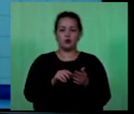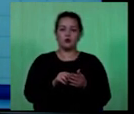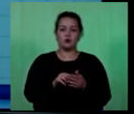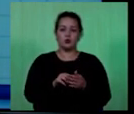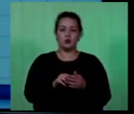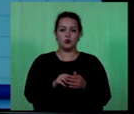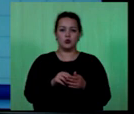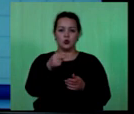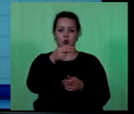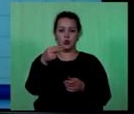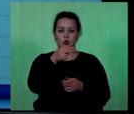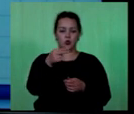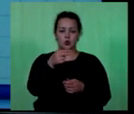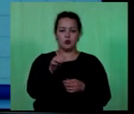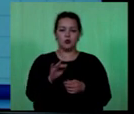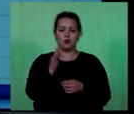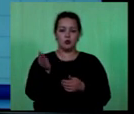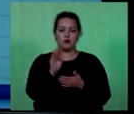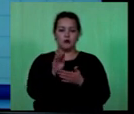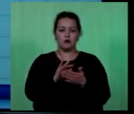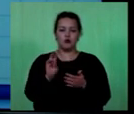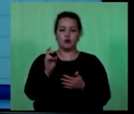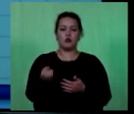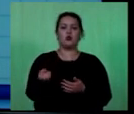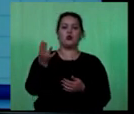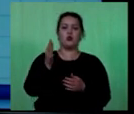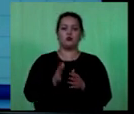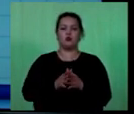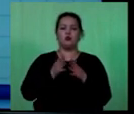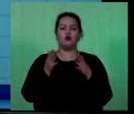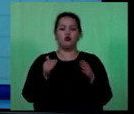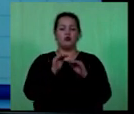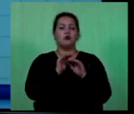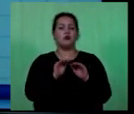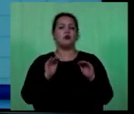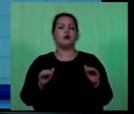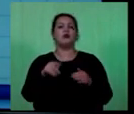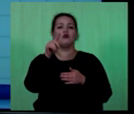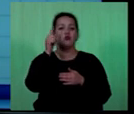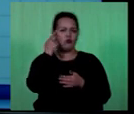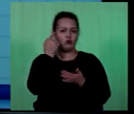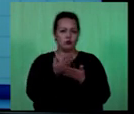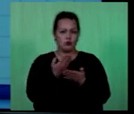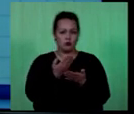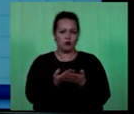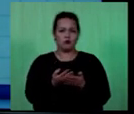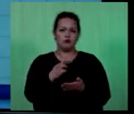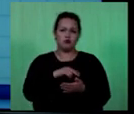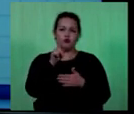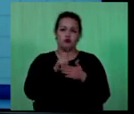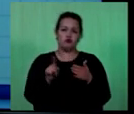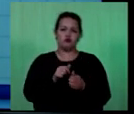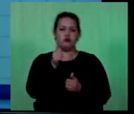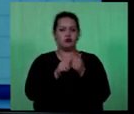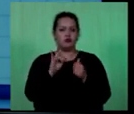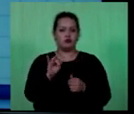справа мы пишем на сколько больше ребята вы уже догадались и я уверенна что каждый из вас